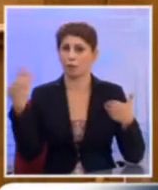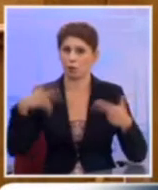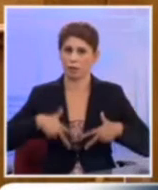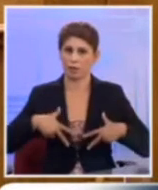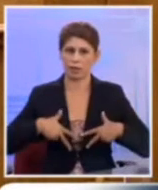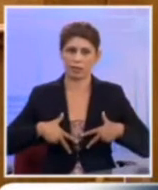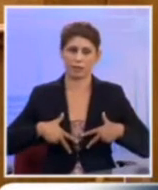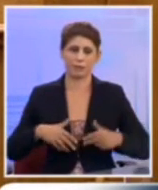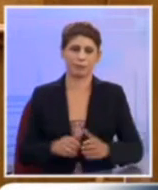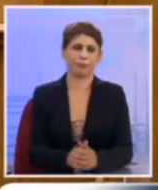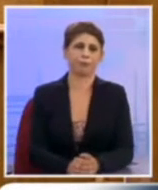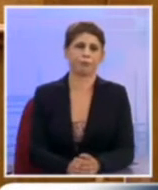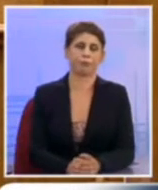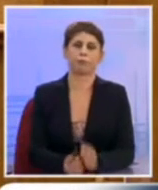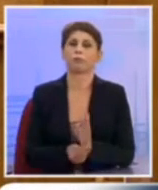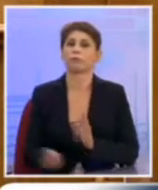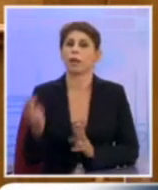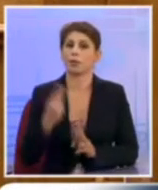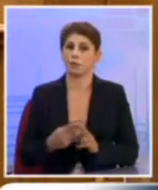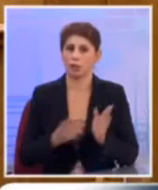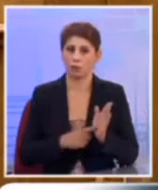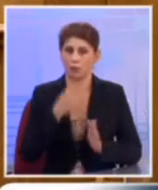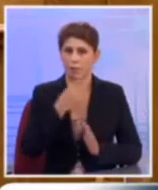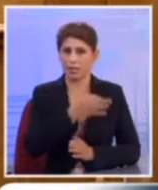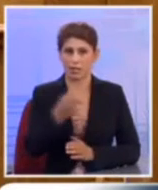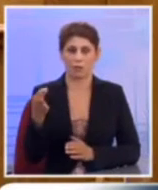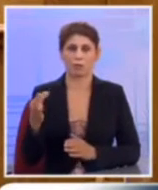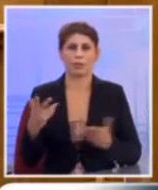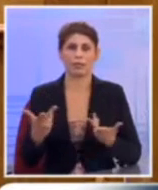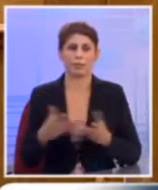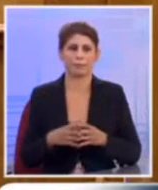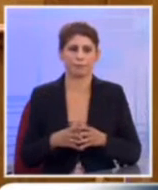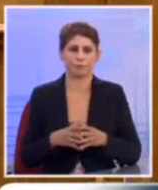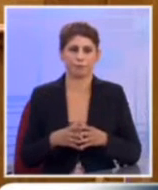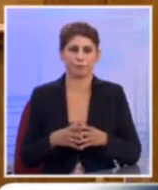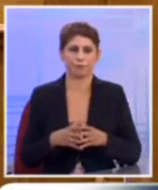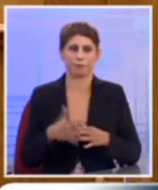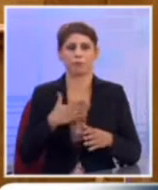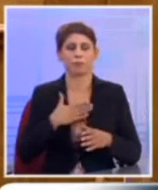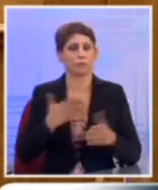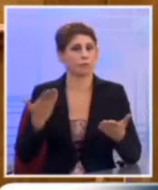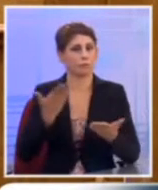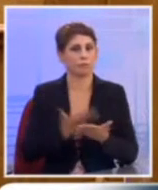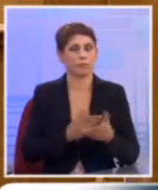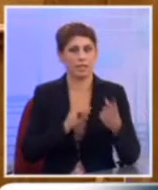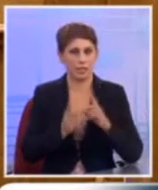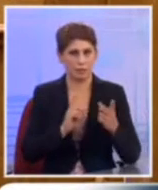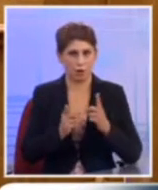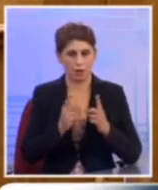κυβέρνηση. Το πιο σημαντικό που πρέπει να τονίσουμε είναι ότι η δική μας πρόταση για τη